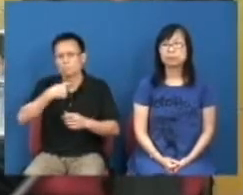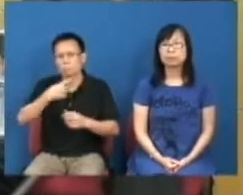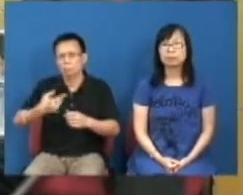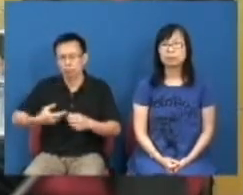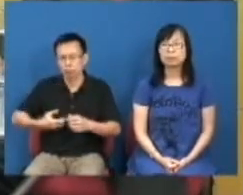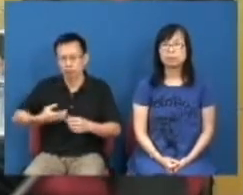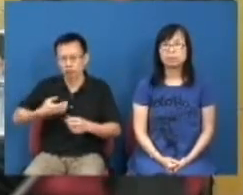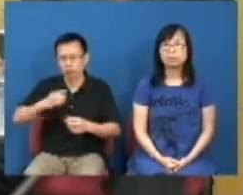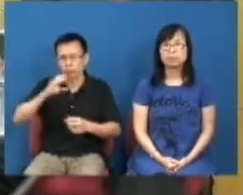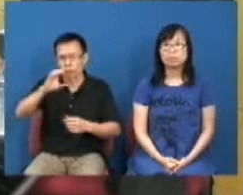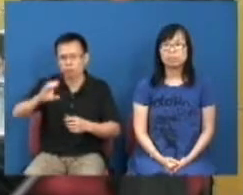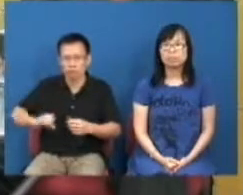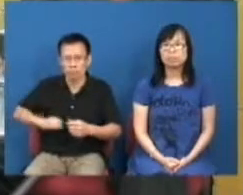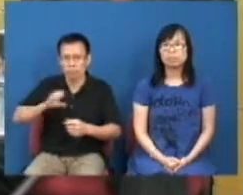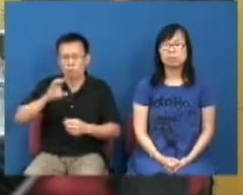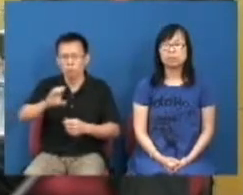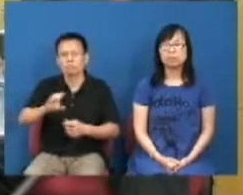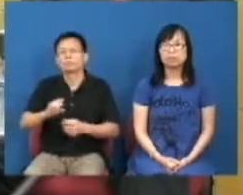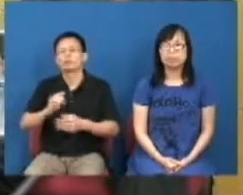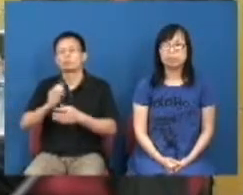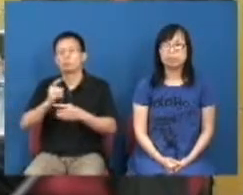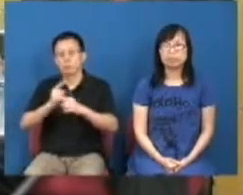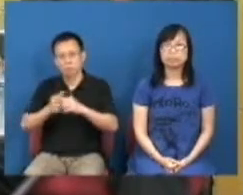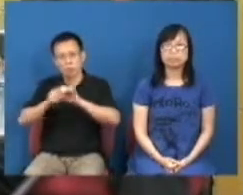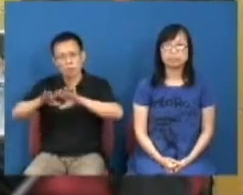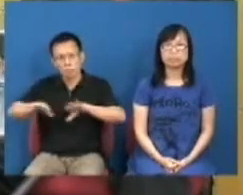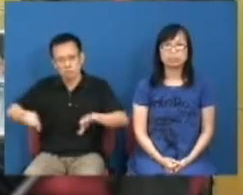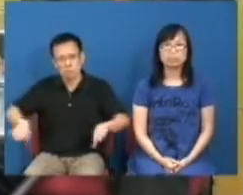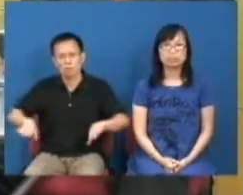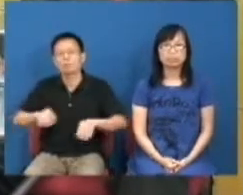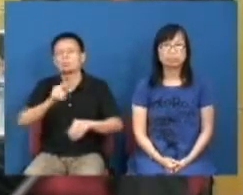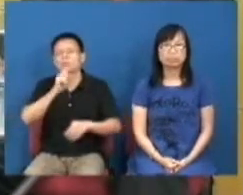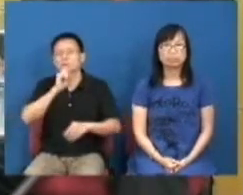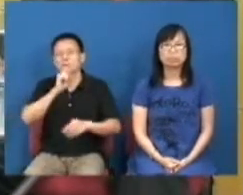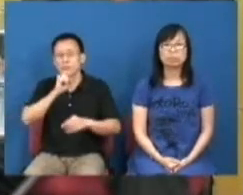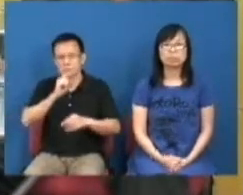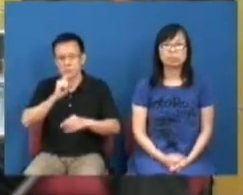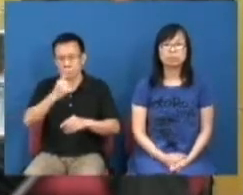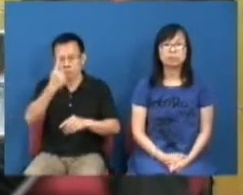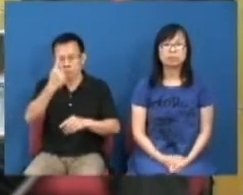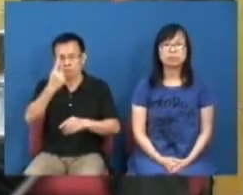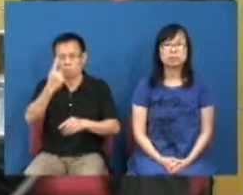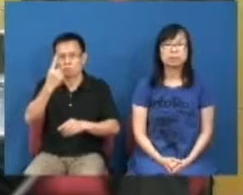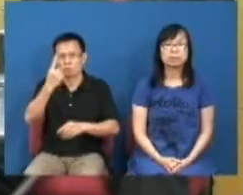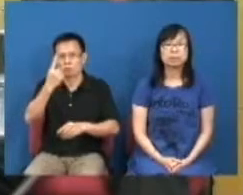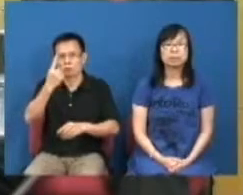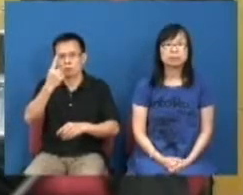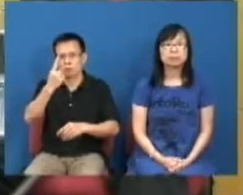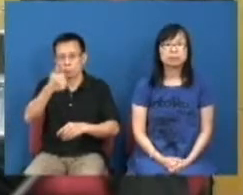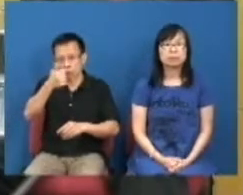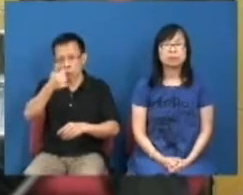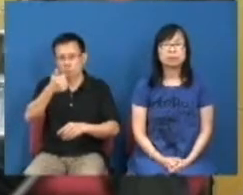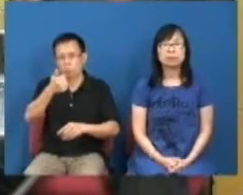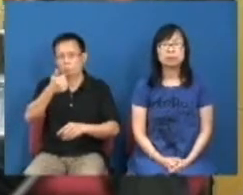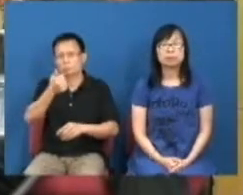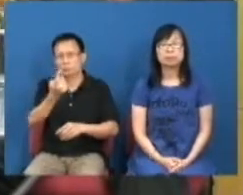啦。咁同埋真係調解確係有一個誘因係